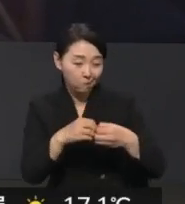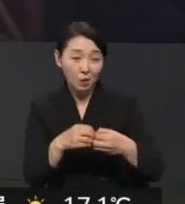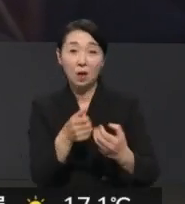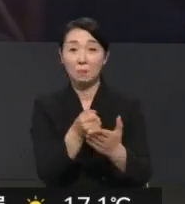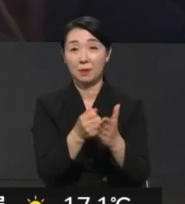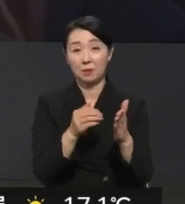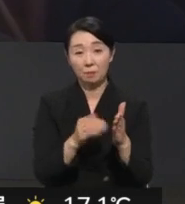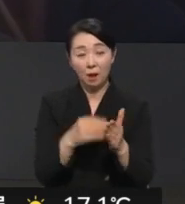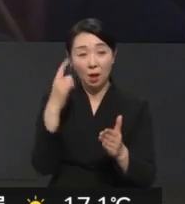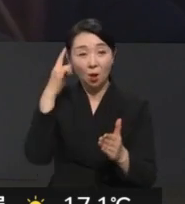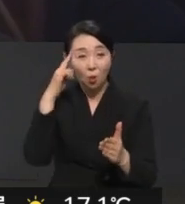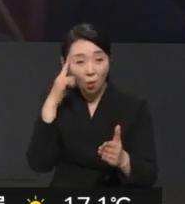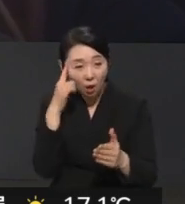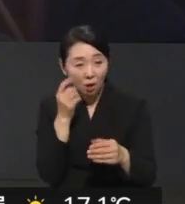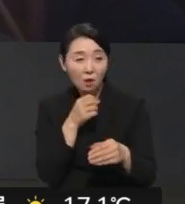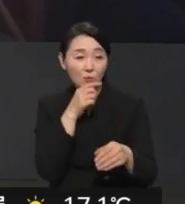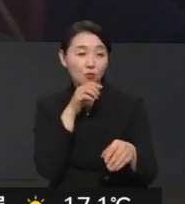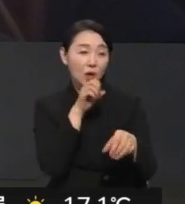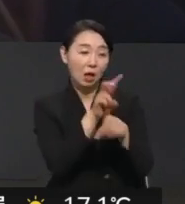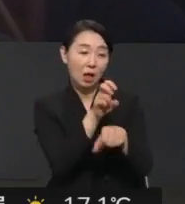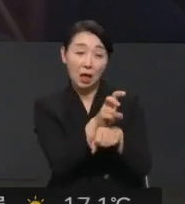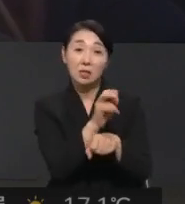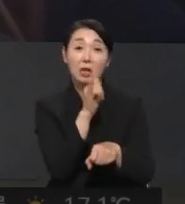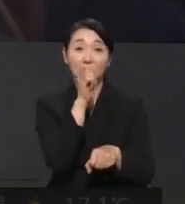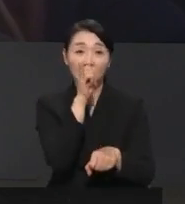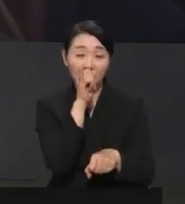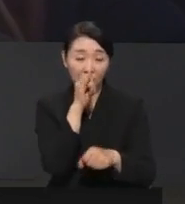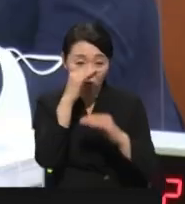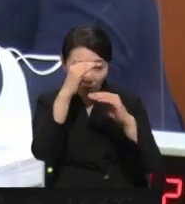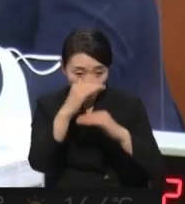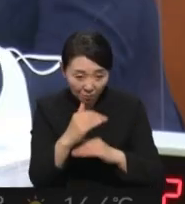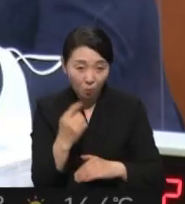잦은 월북이라는 당시 발표 거짓으로 본 겁니다.